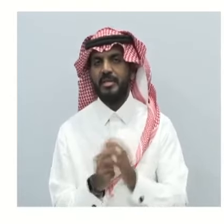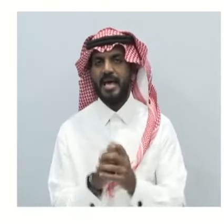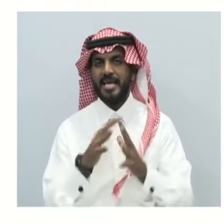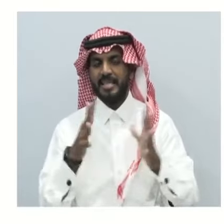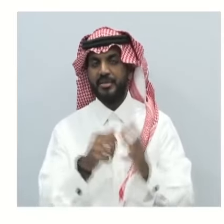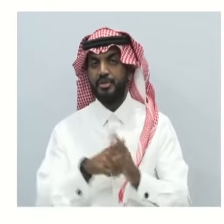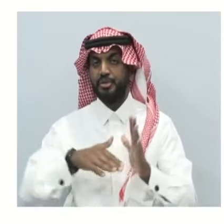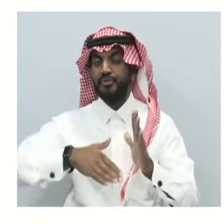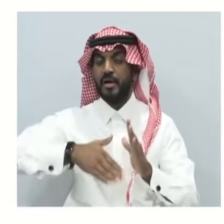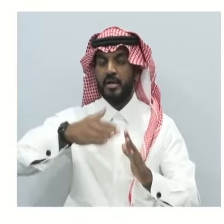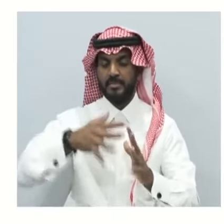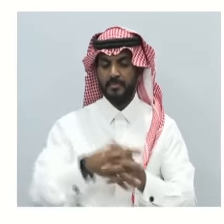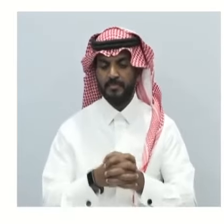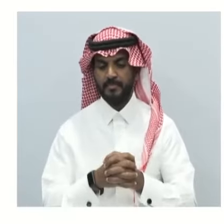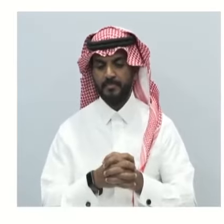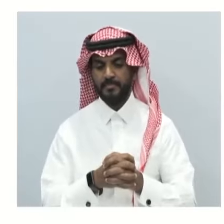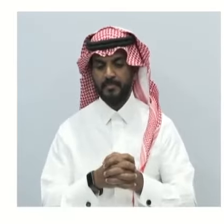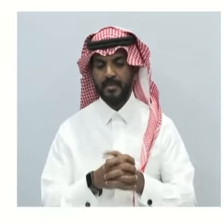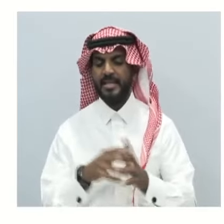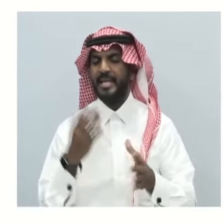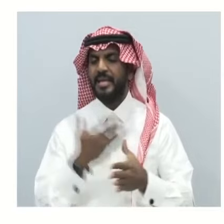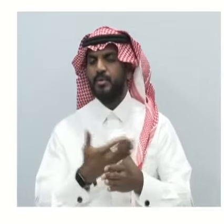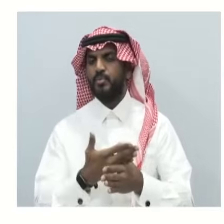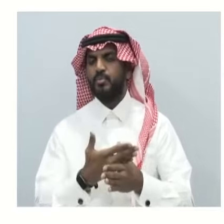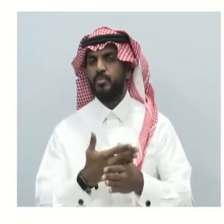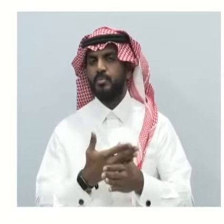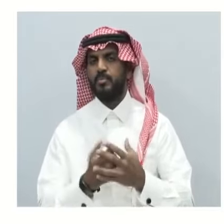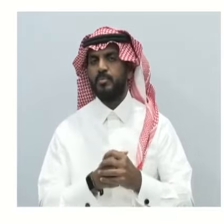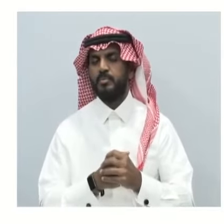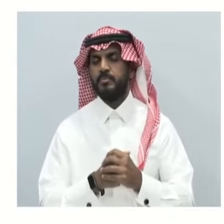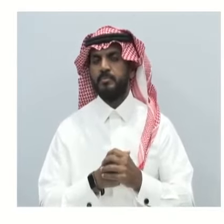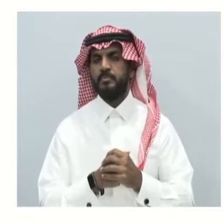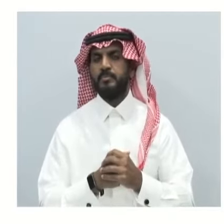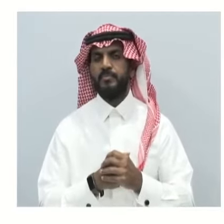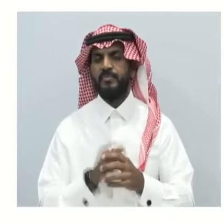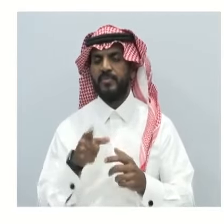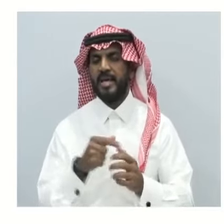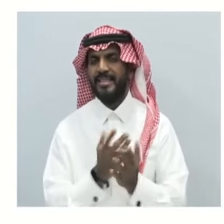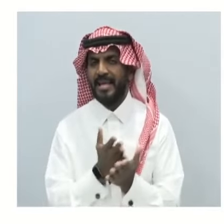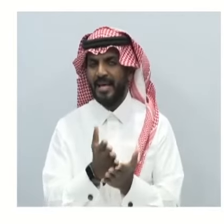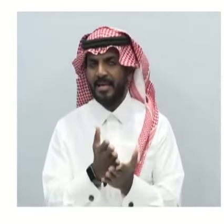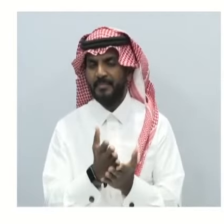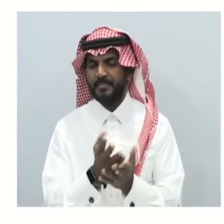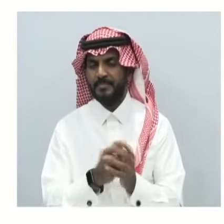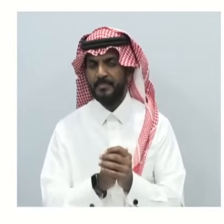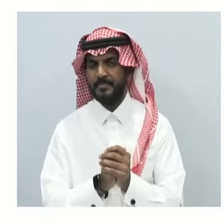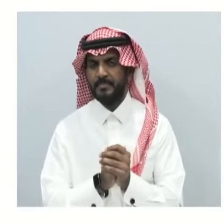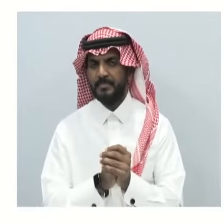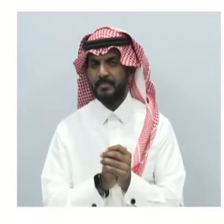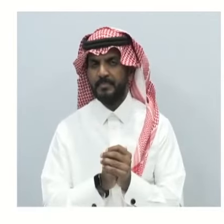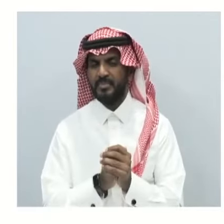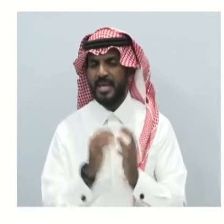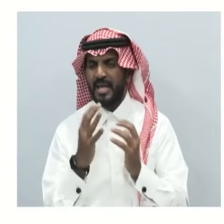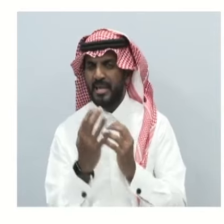ارتفاعا وذلك لانه يكون في هذه الحاله همم او